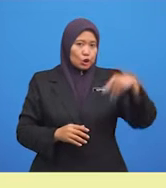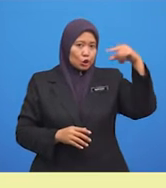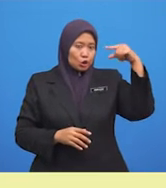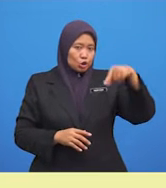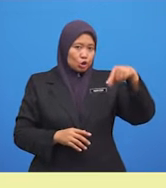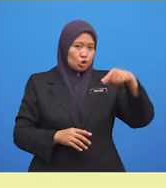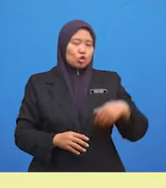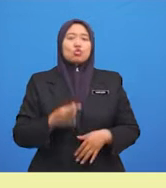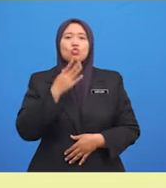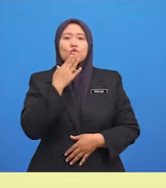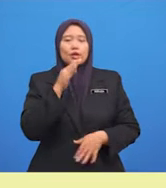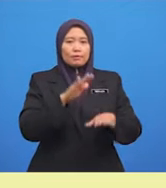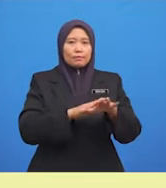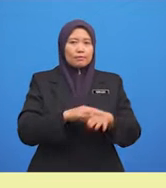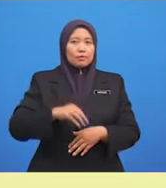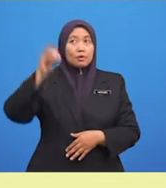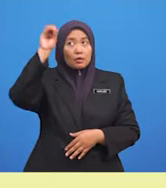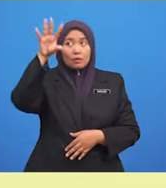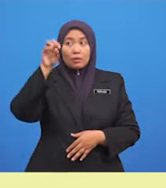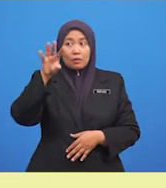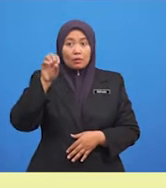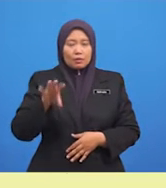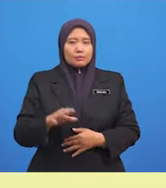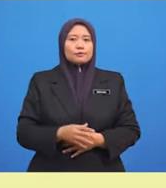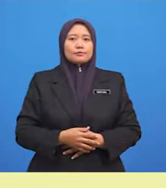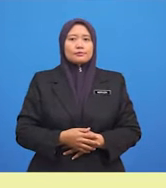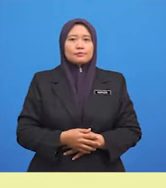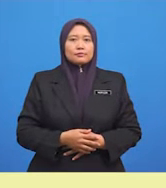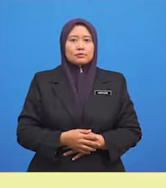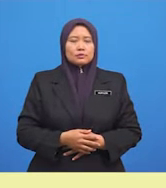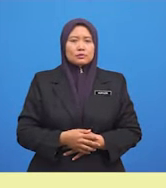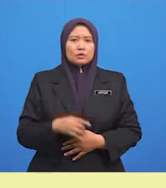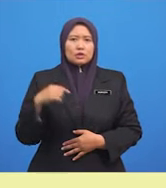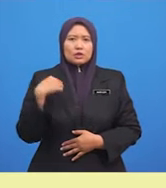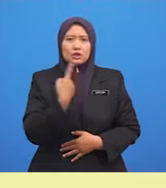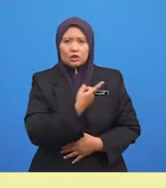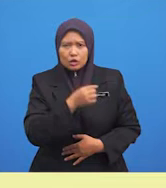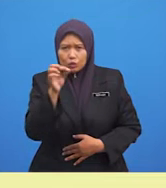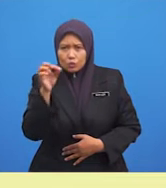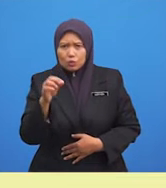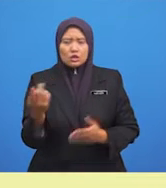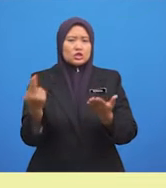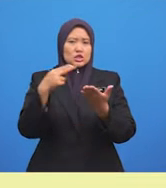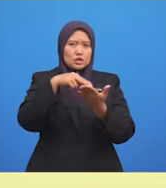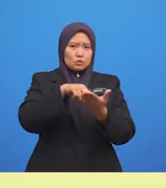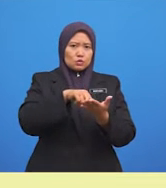Q ialah warna pada lampu isyarat. Kita tuliskan